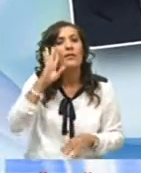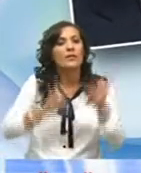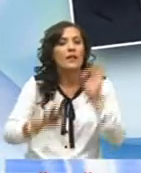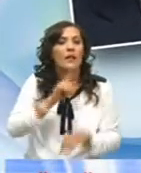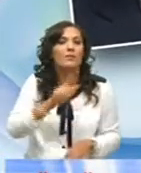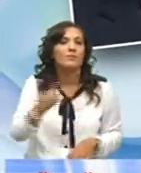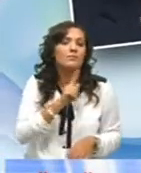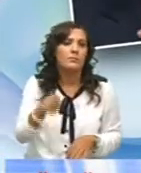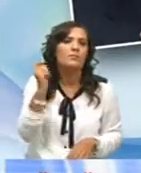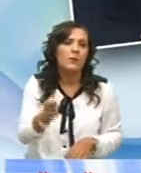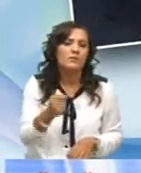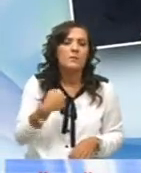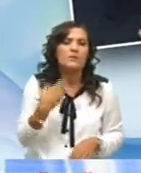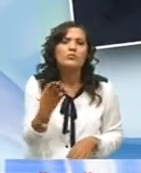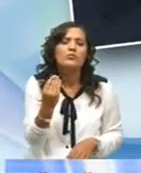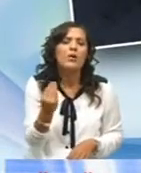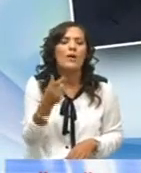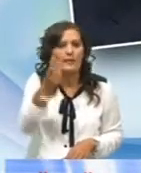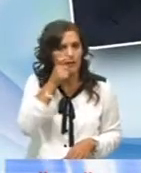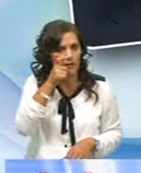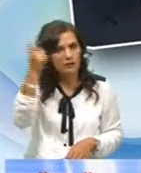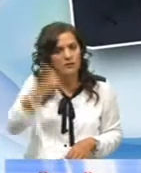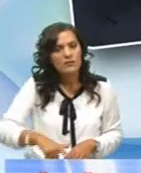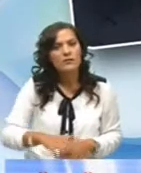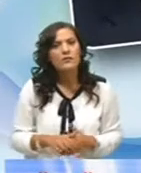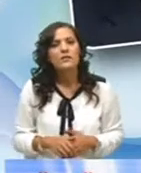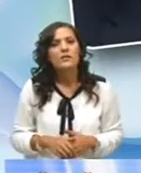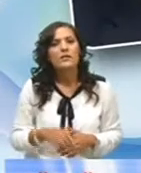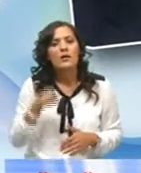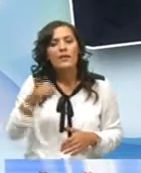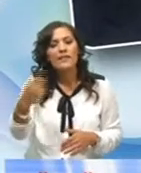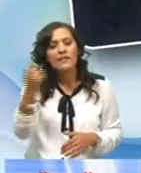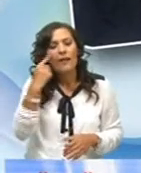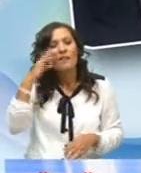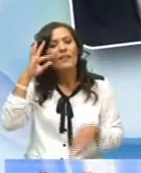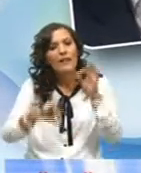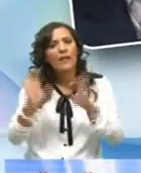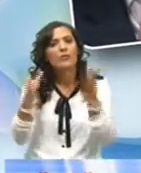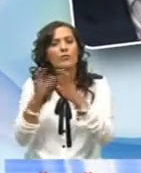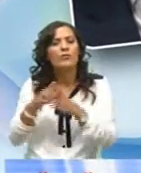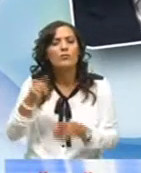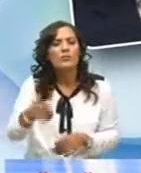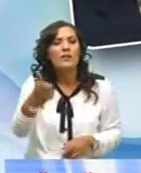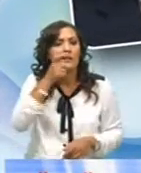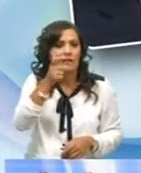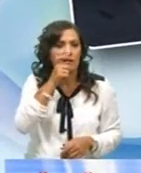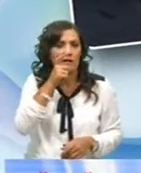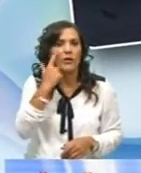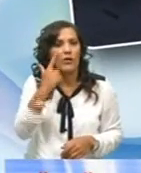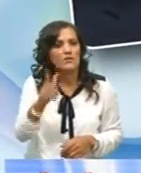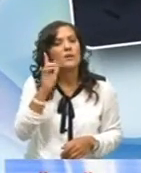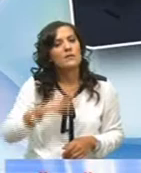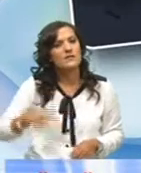da bunu denetlenmesi gerekiyor Biz çok hassasız bu devlet ve denetleyen kurumlarında Bu hassasiyeti